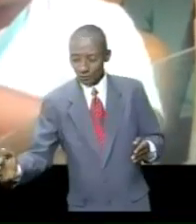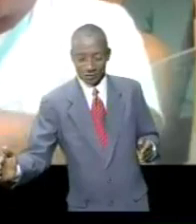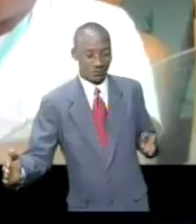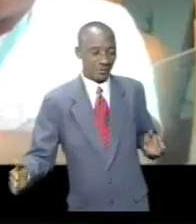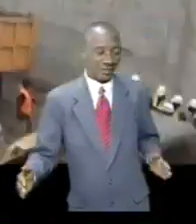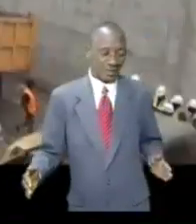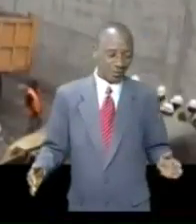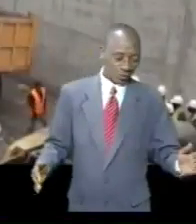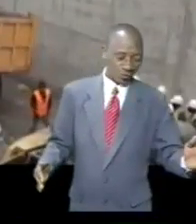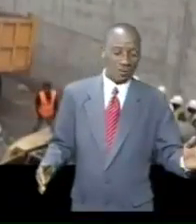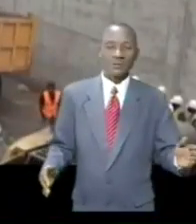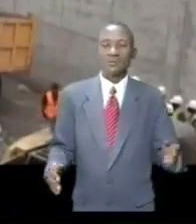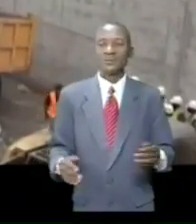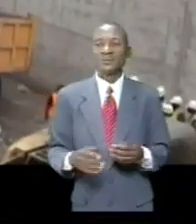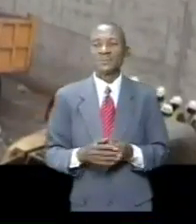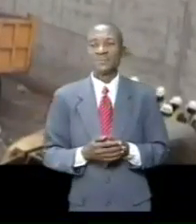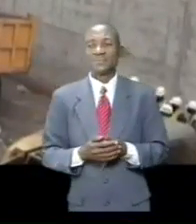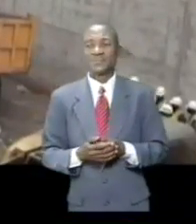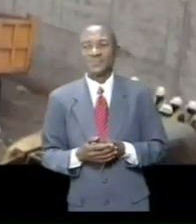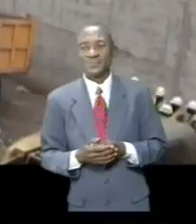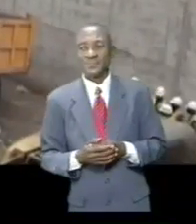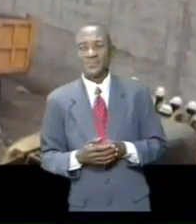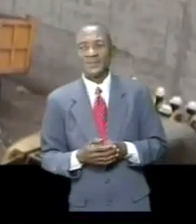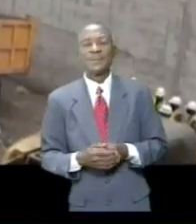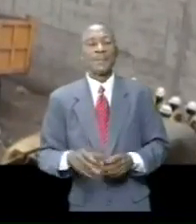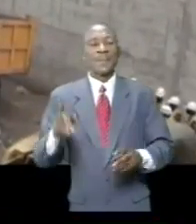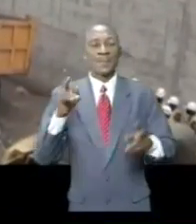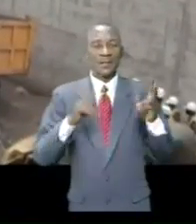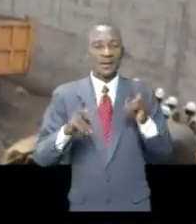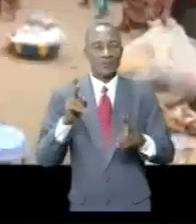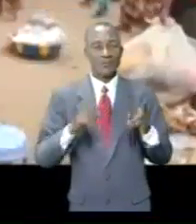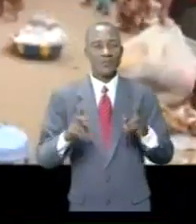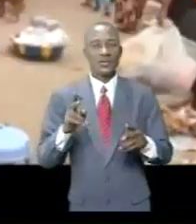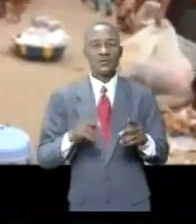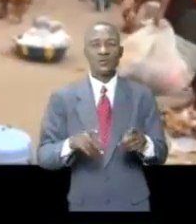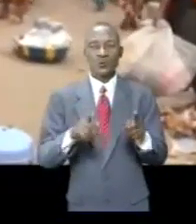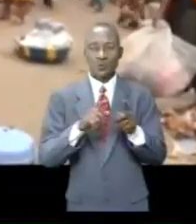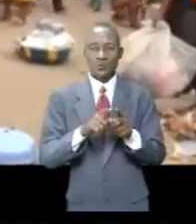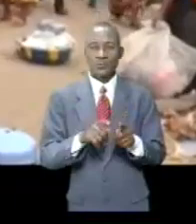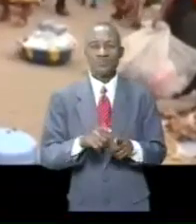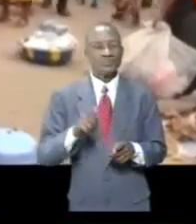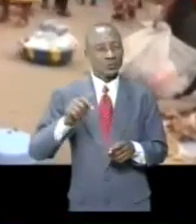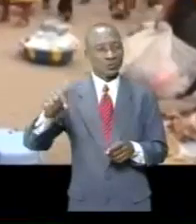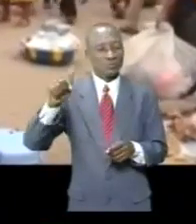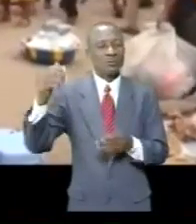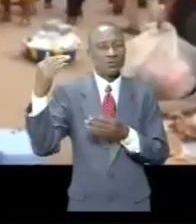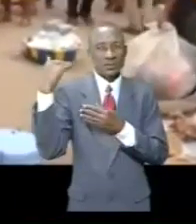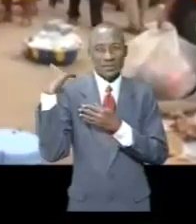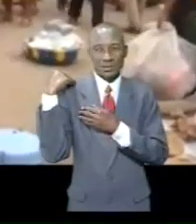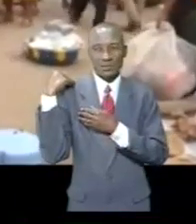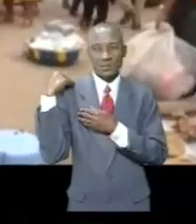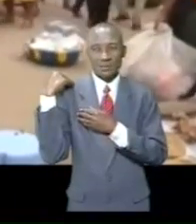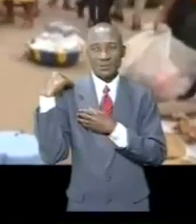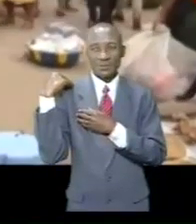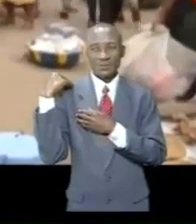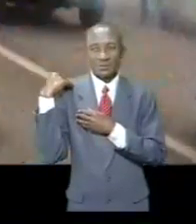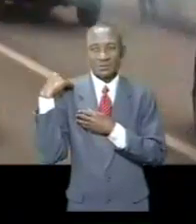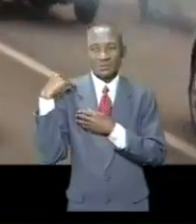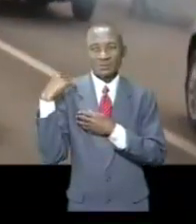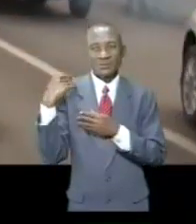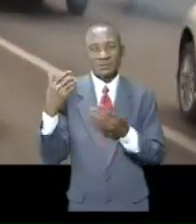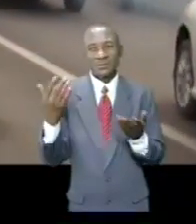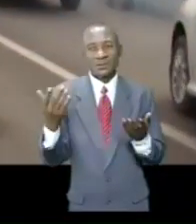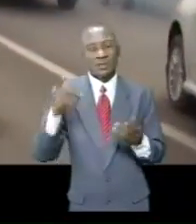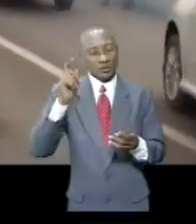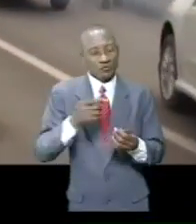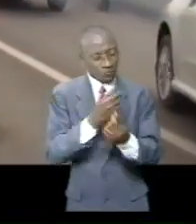de Palmco. Pour certains, la population a aussi sa part de responsabilité en ce qui concerne la conduite à